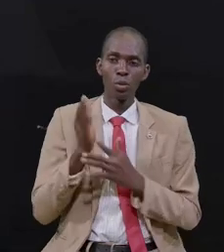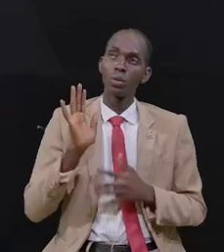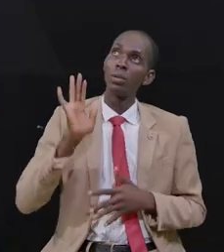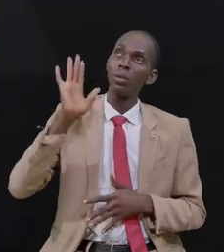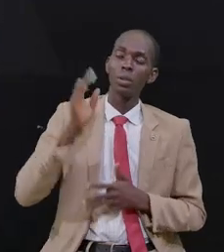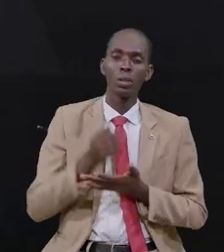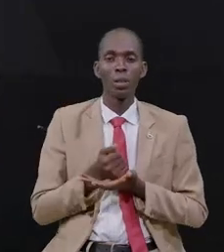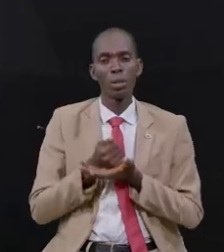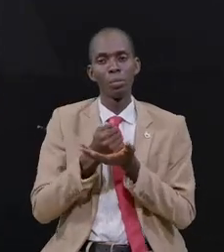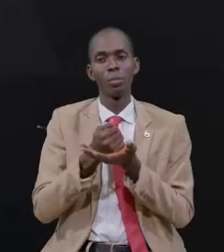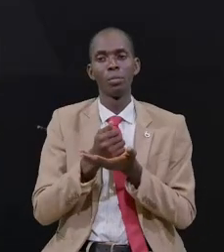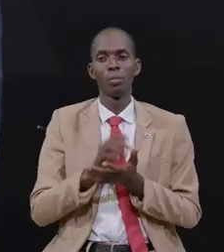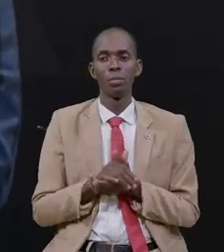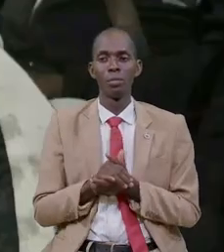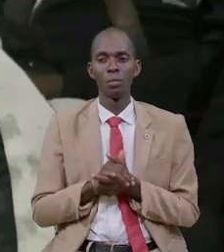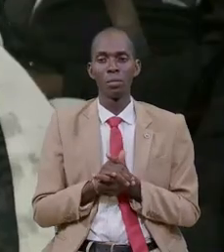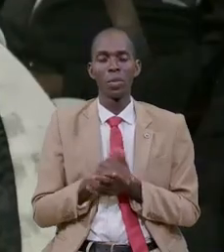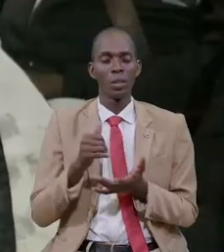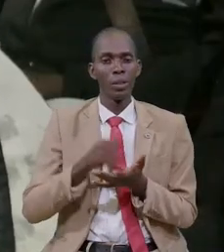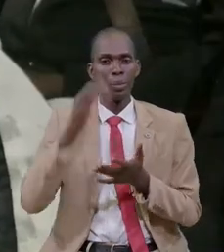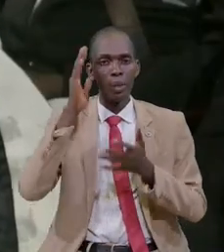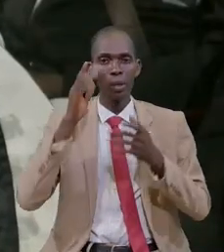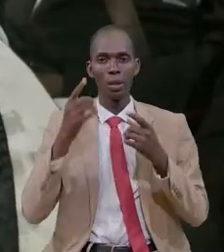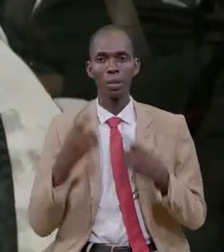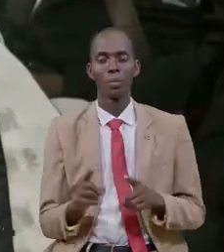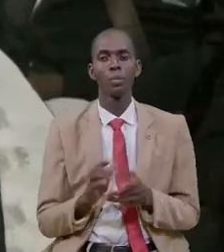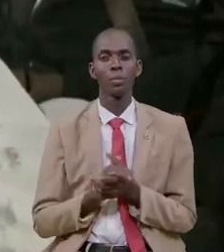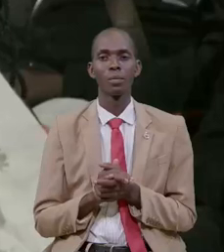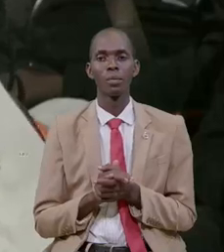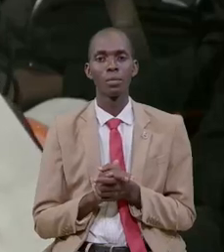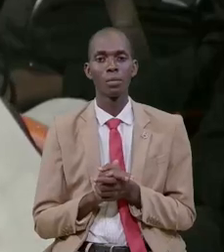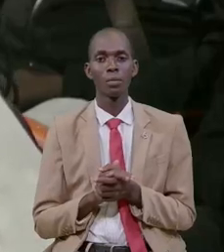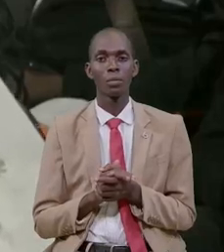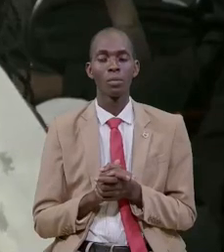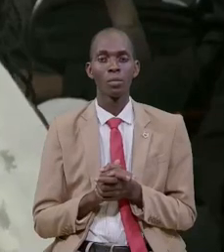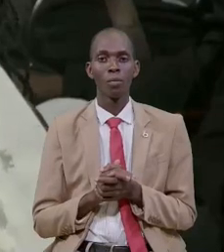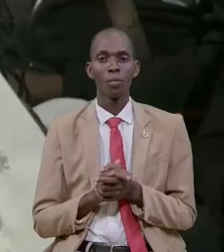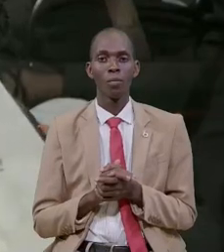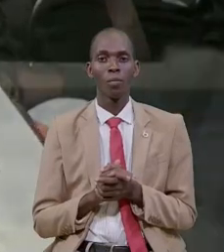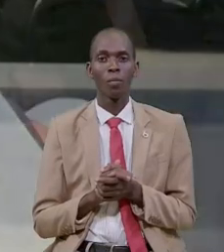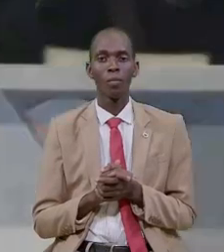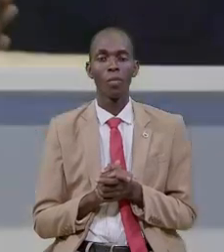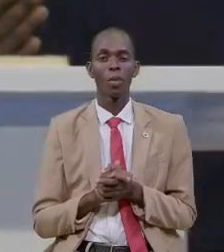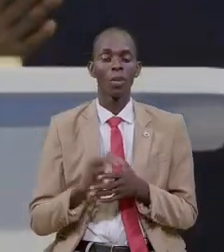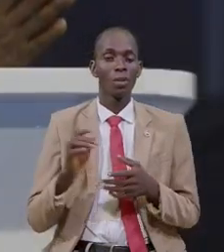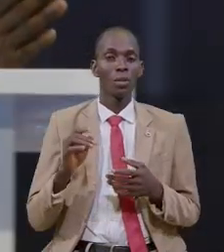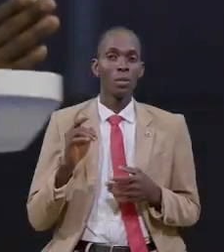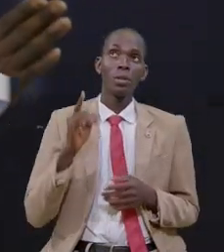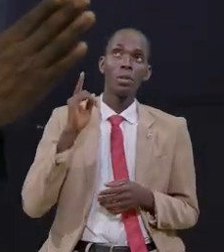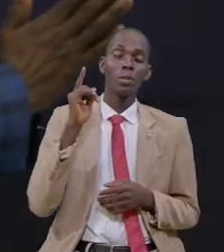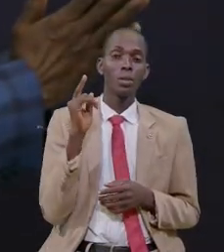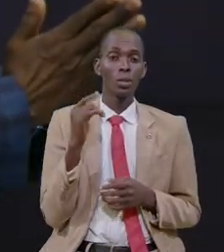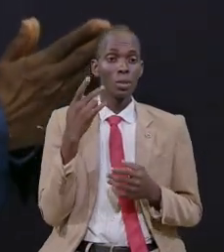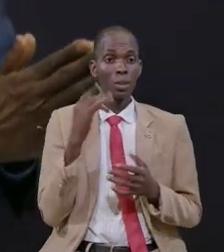aide. Et ça va arriver. Ça va t'arriver aujourd'hui. La guérison